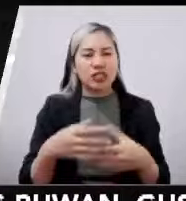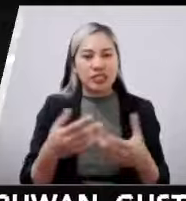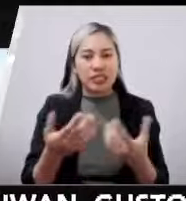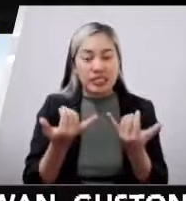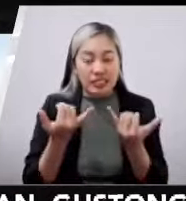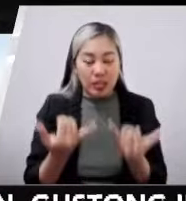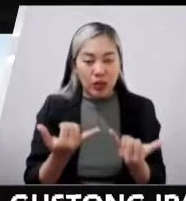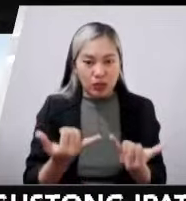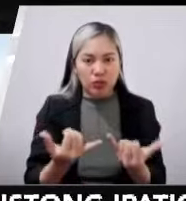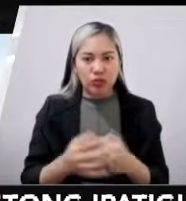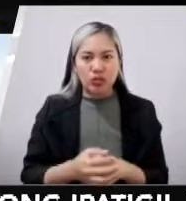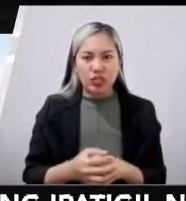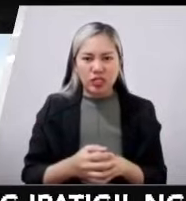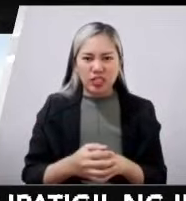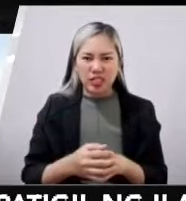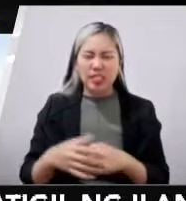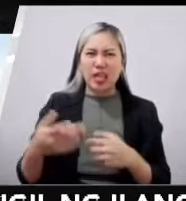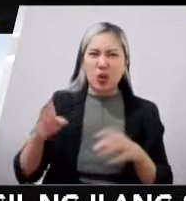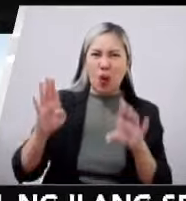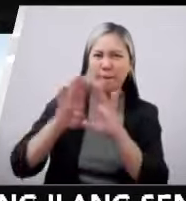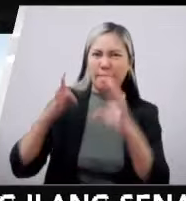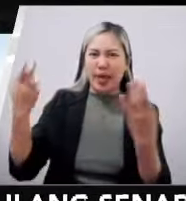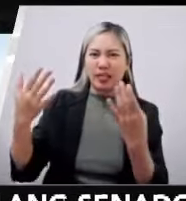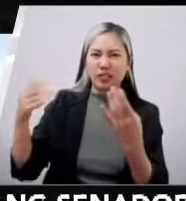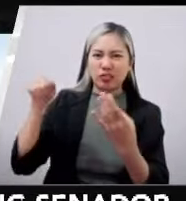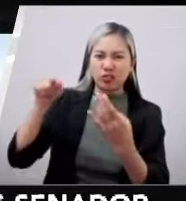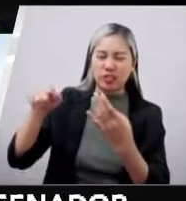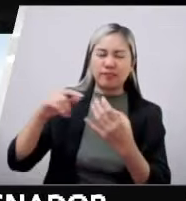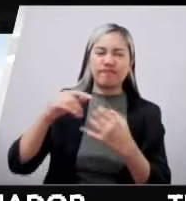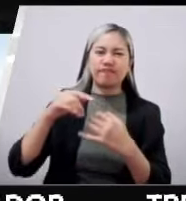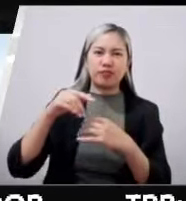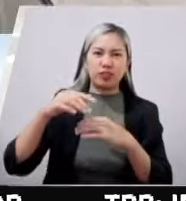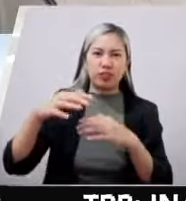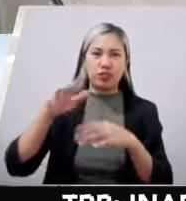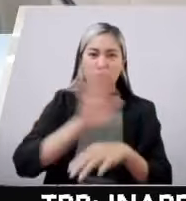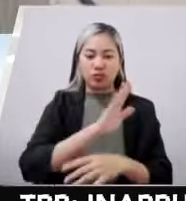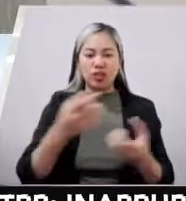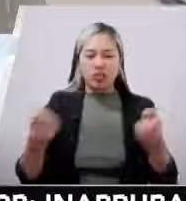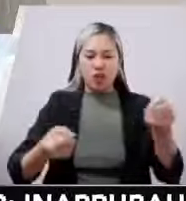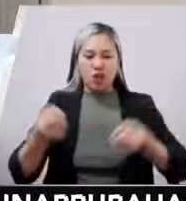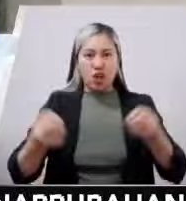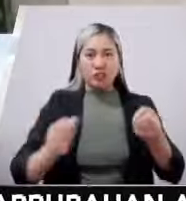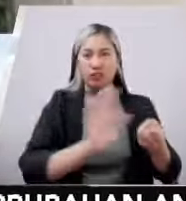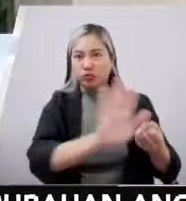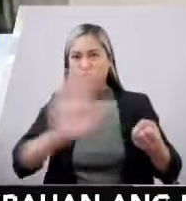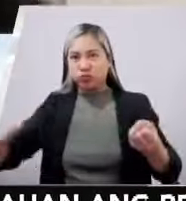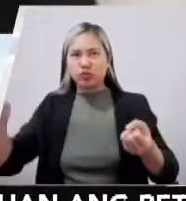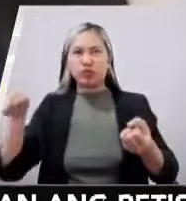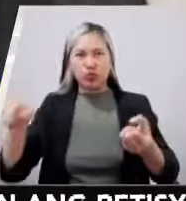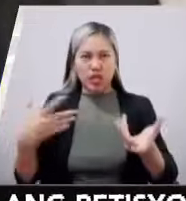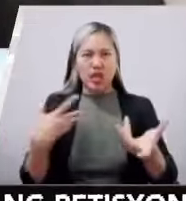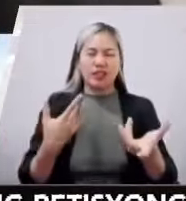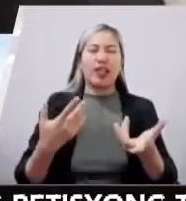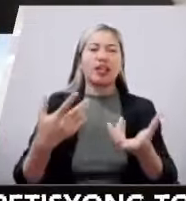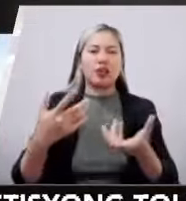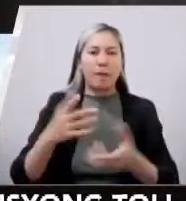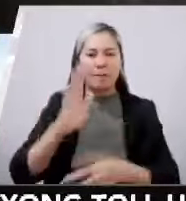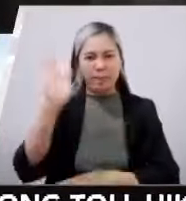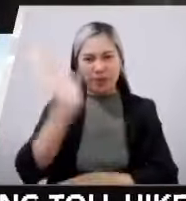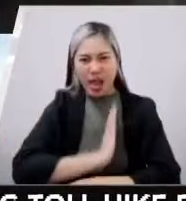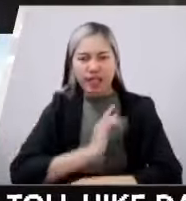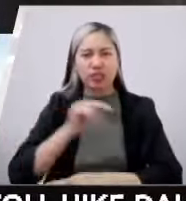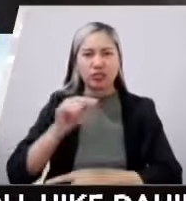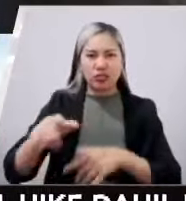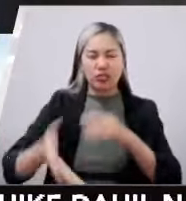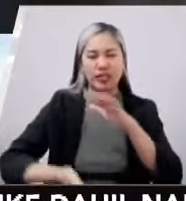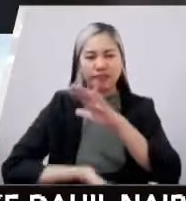ang windshield para makatakas. Doon na rin daw nagsimula ang habulan. Nadakip ng mga pulis ang isa sa dalawang suspect. Giit